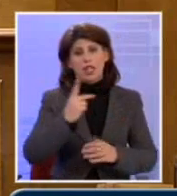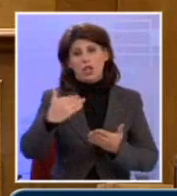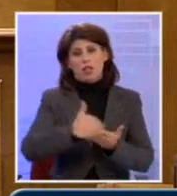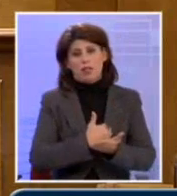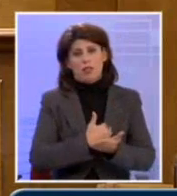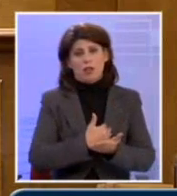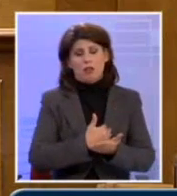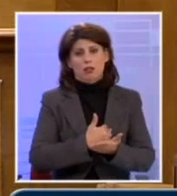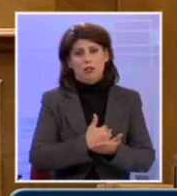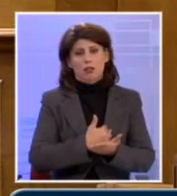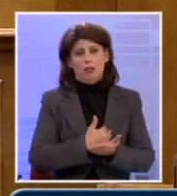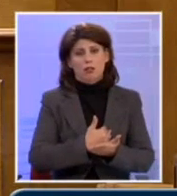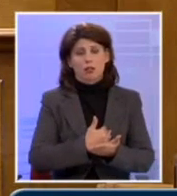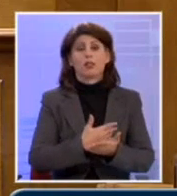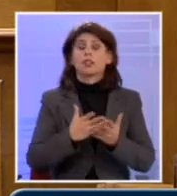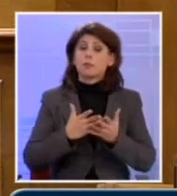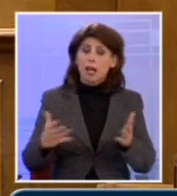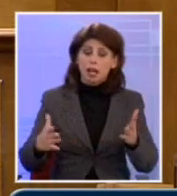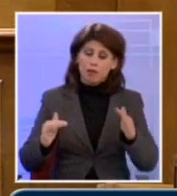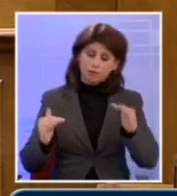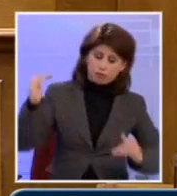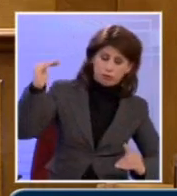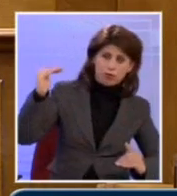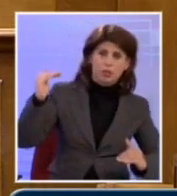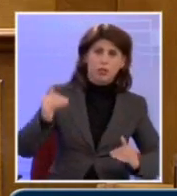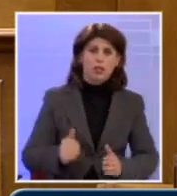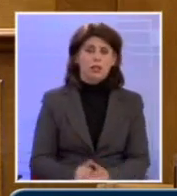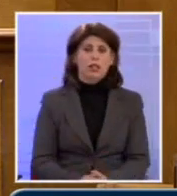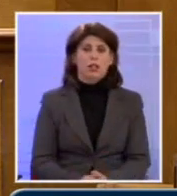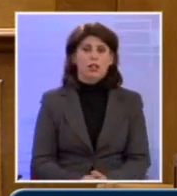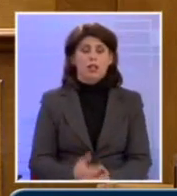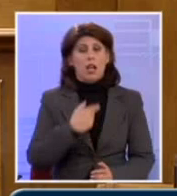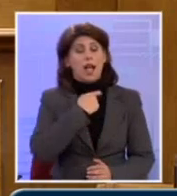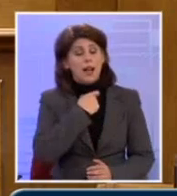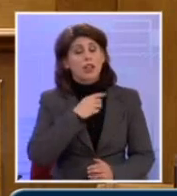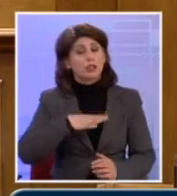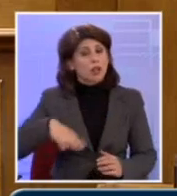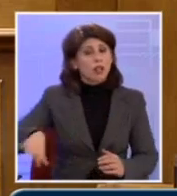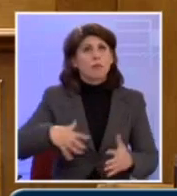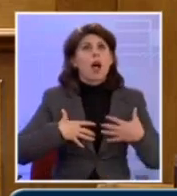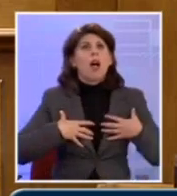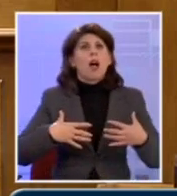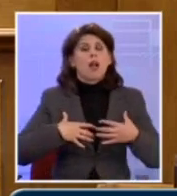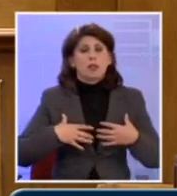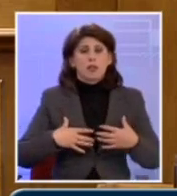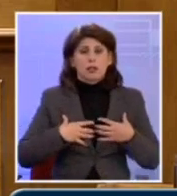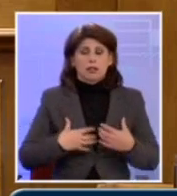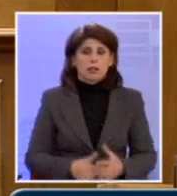αδικία, τις μεγάλες ανισότητες, την ανάγκη των λαών να αναπνεύσουν.